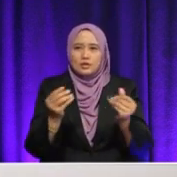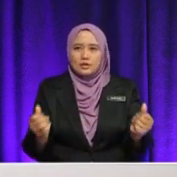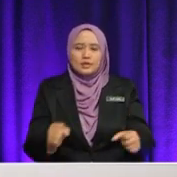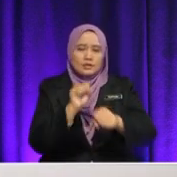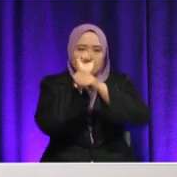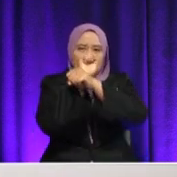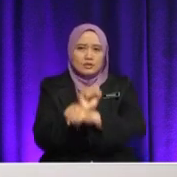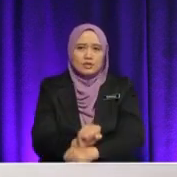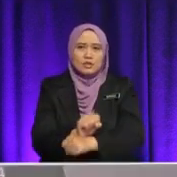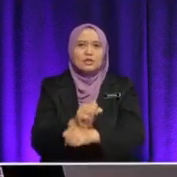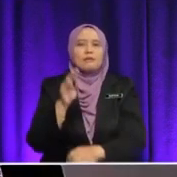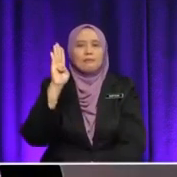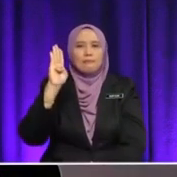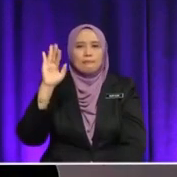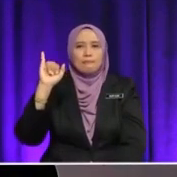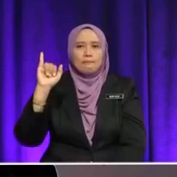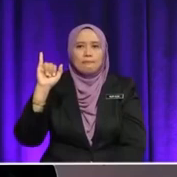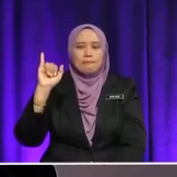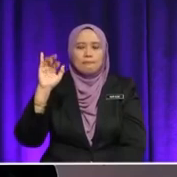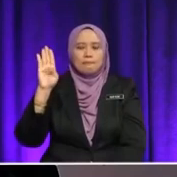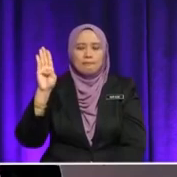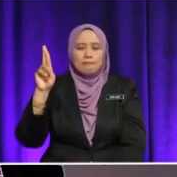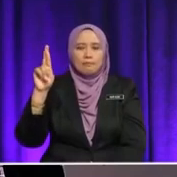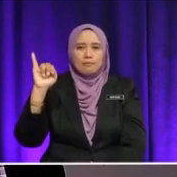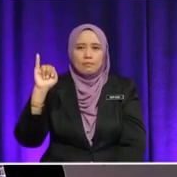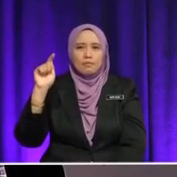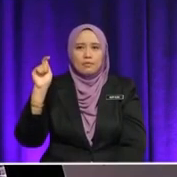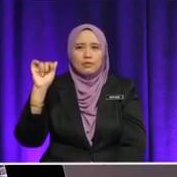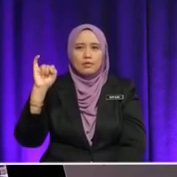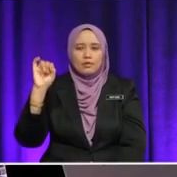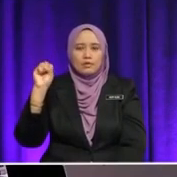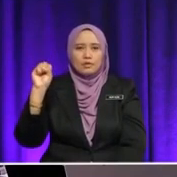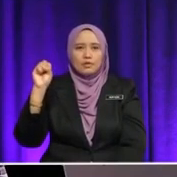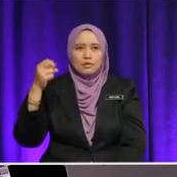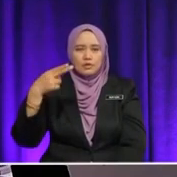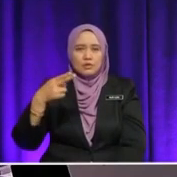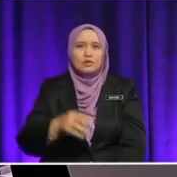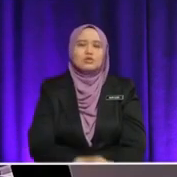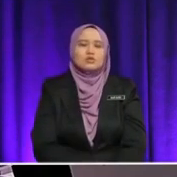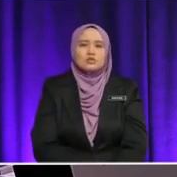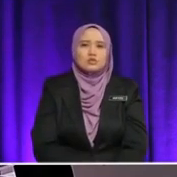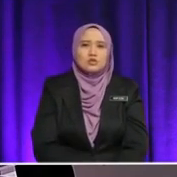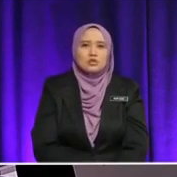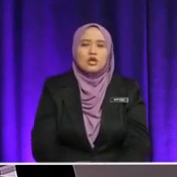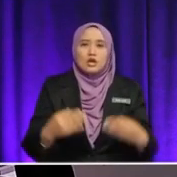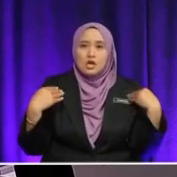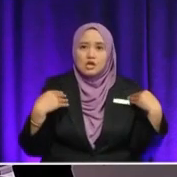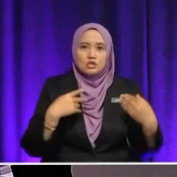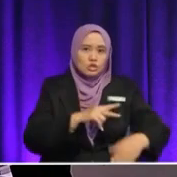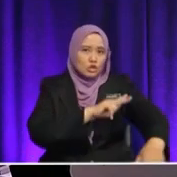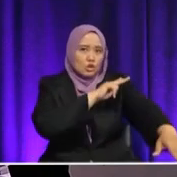setia usul tanah jajahan British merupakan orang yang paling berkuasa yang menetap di tanah jajahan termasuk negara kecil pada ketika itu Uh